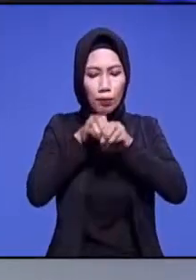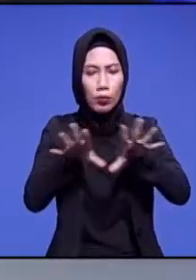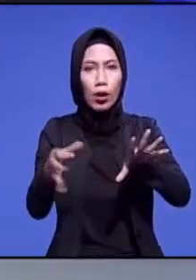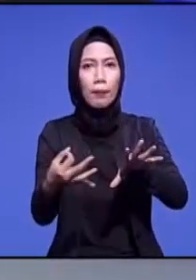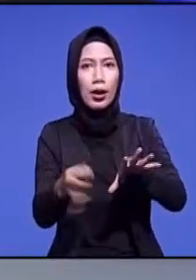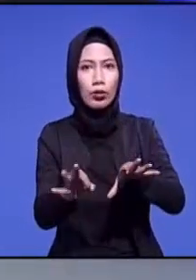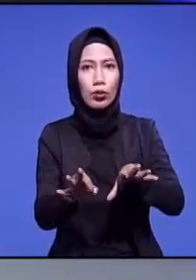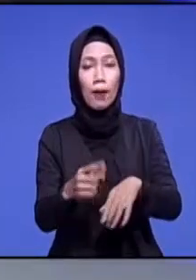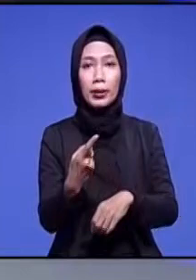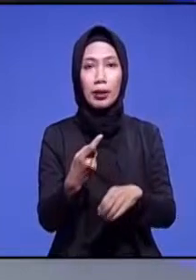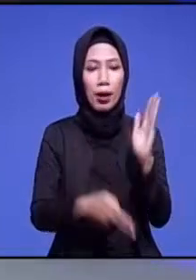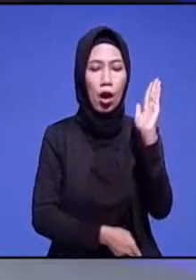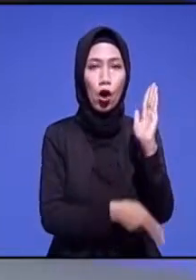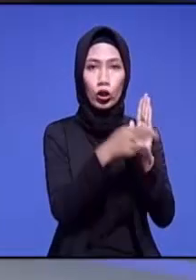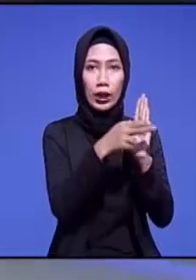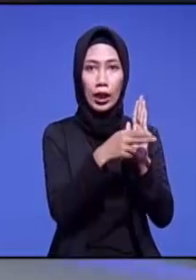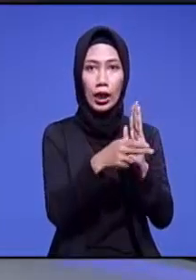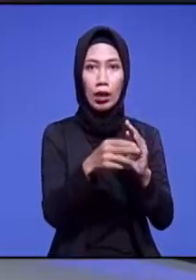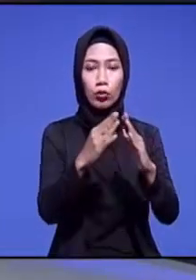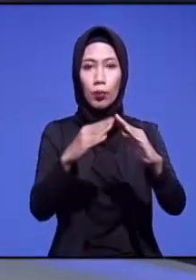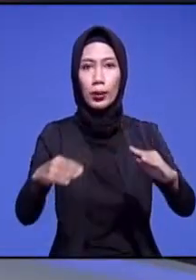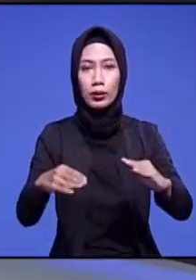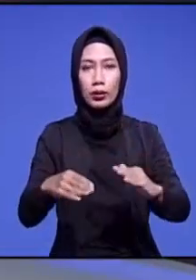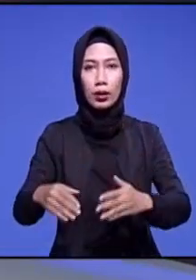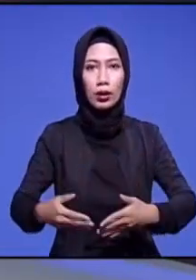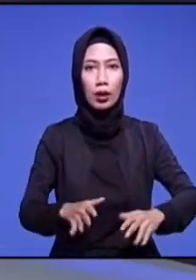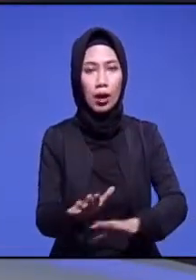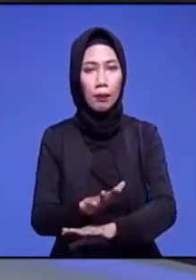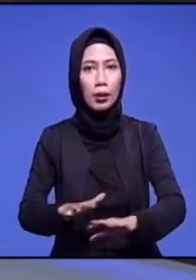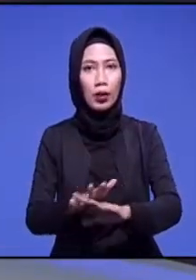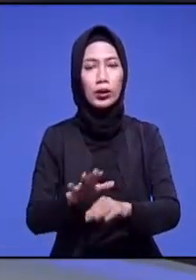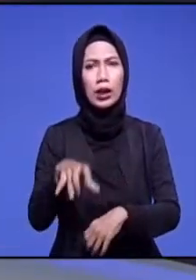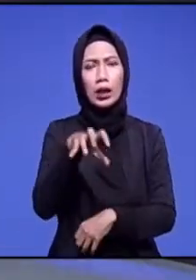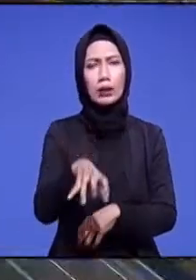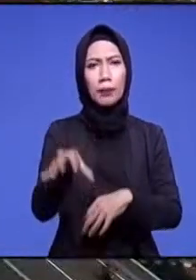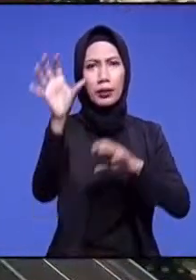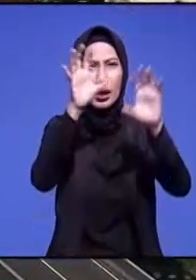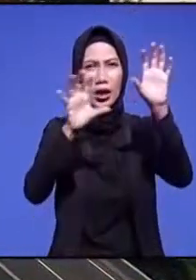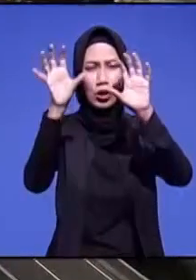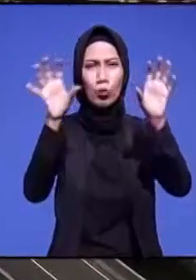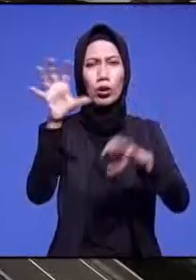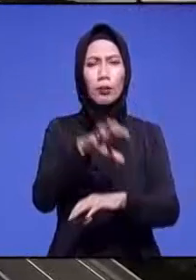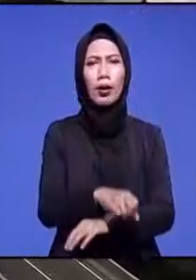mulai dari klaster hotel, panti asuhan, pesantren, hingga tempat hiburan malam.